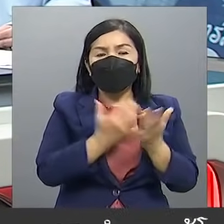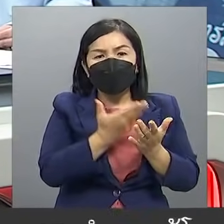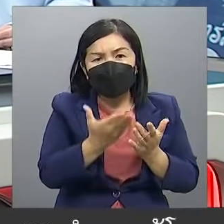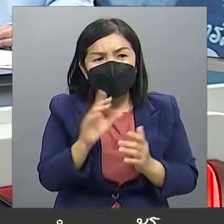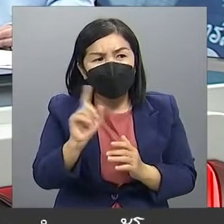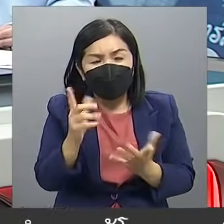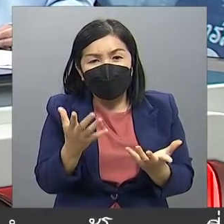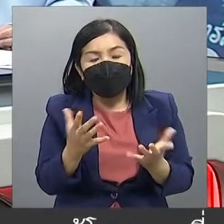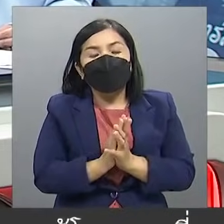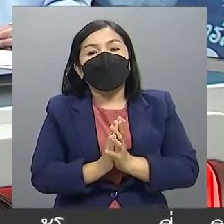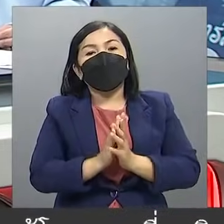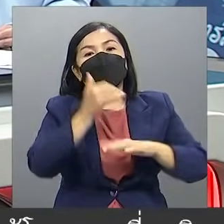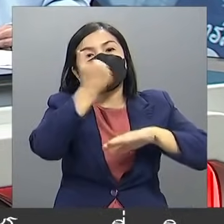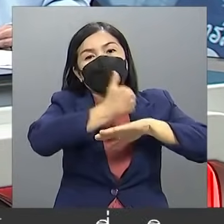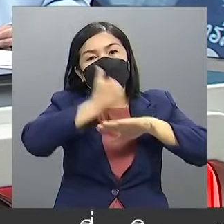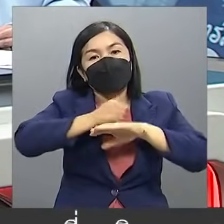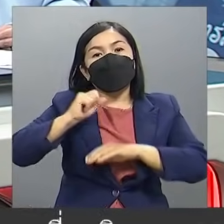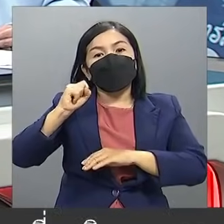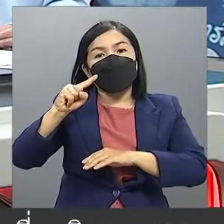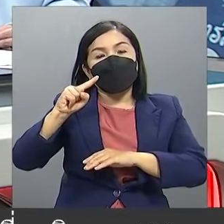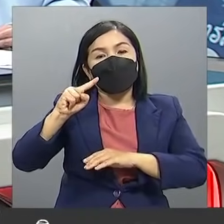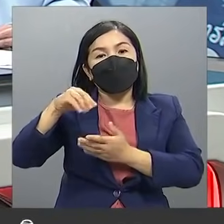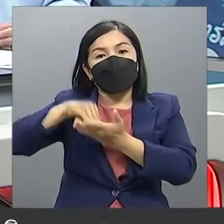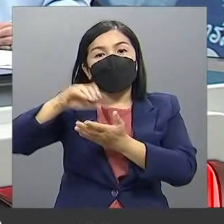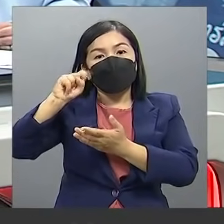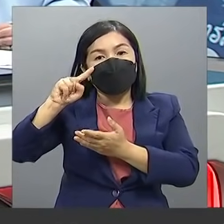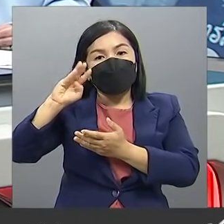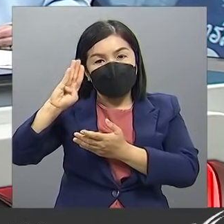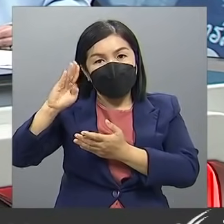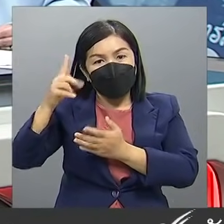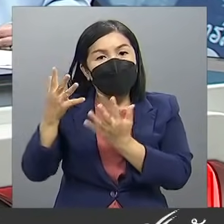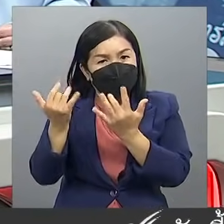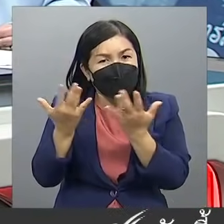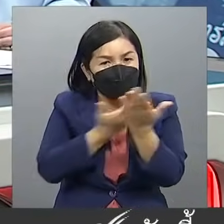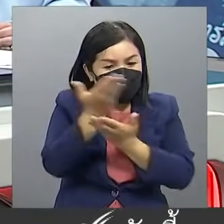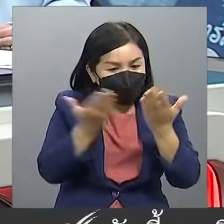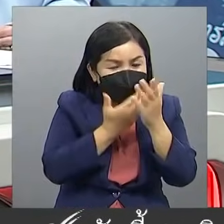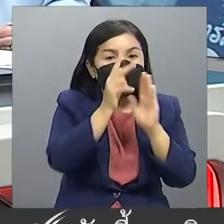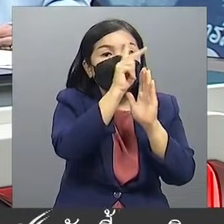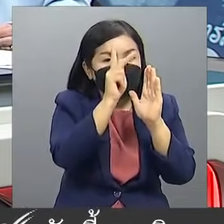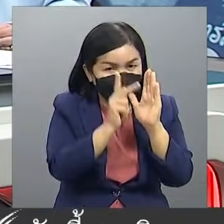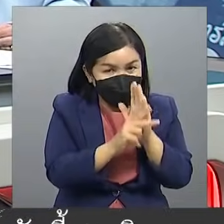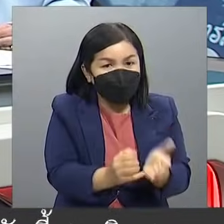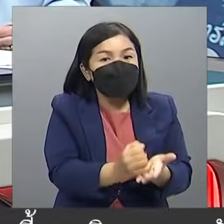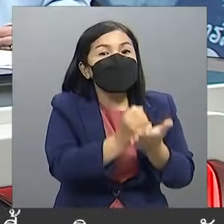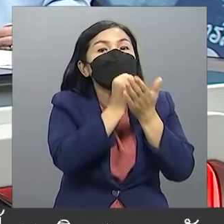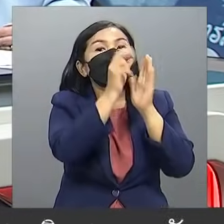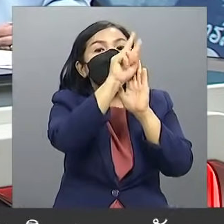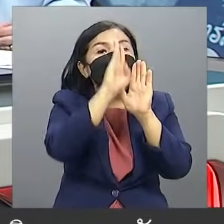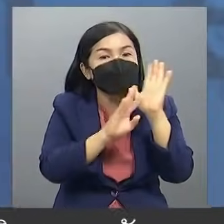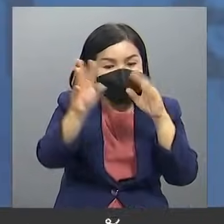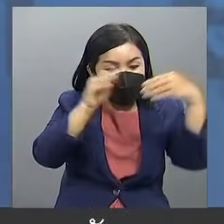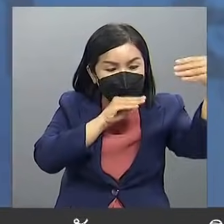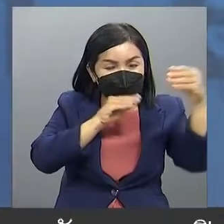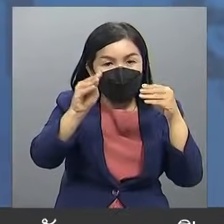บค.ยอมรับว่าตอนนี้เนี่ยอยู่ระหว่างการพิจารณาข้อกฎหมายเพื่อที่จะเปิดทางให้อปท.จัดซื้อวัคซีนได้เองนะครับ